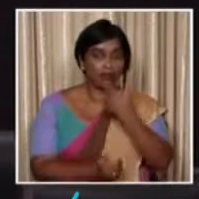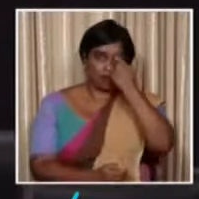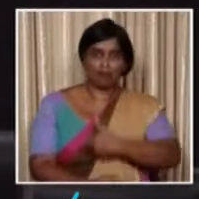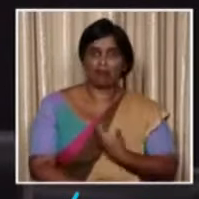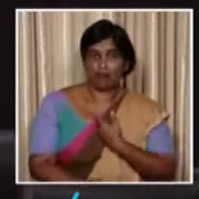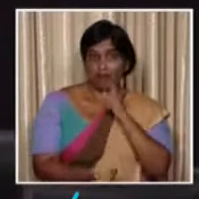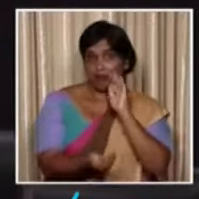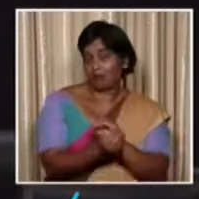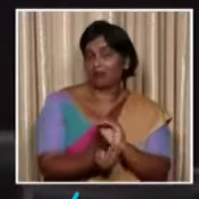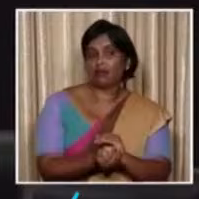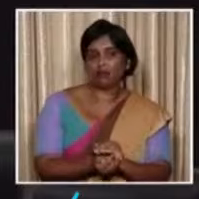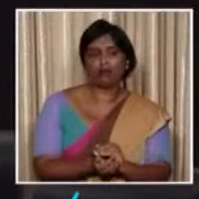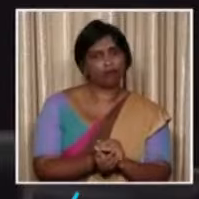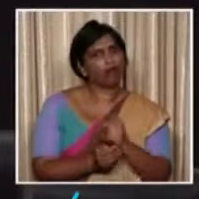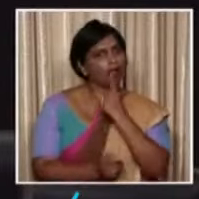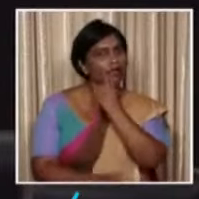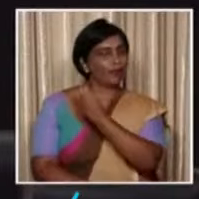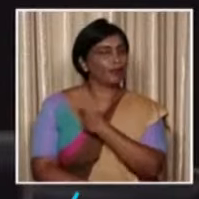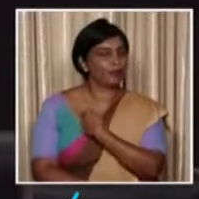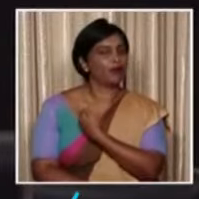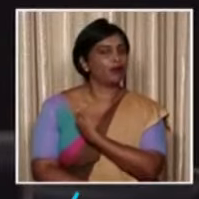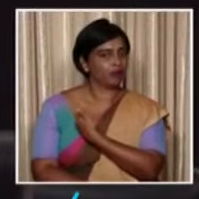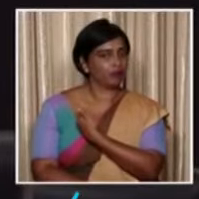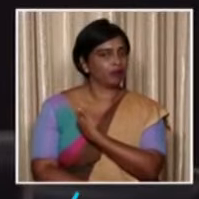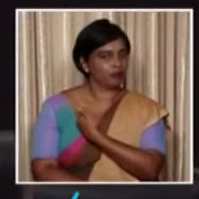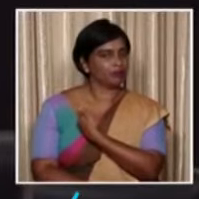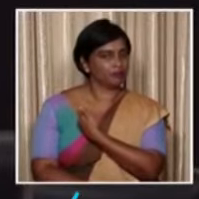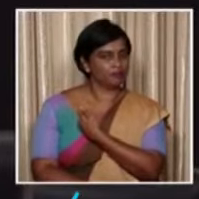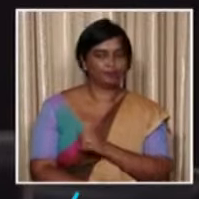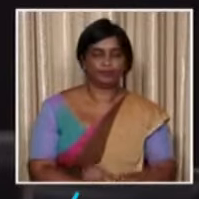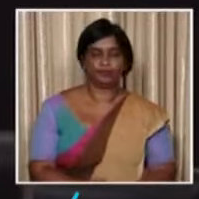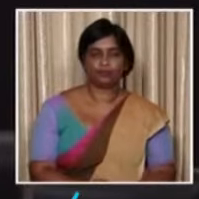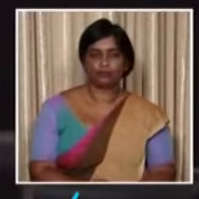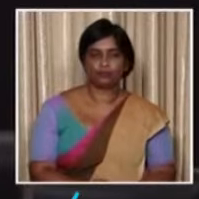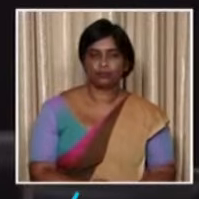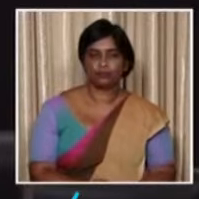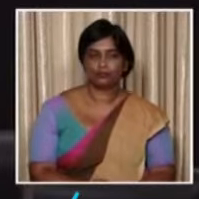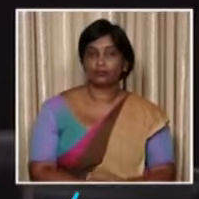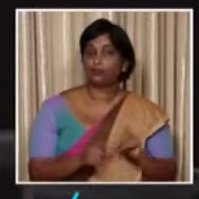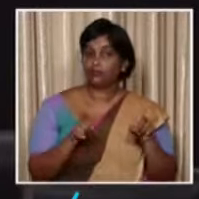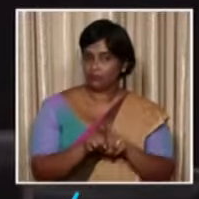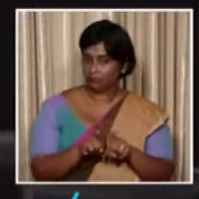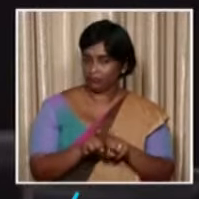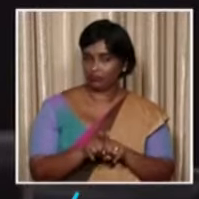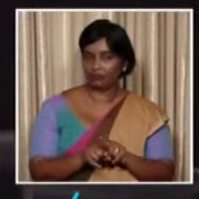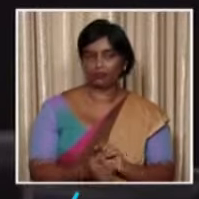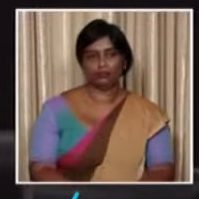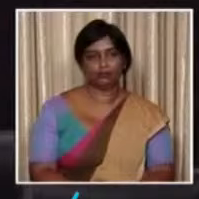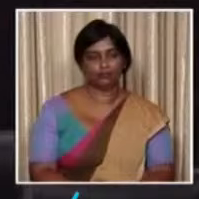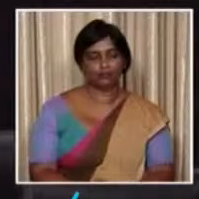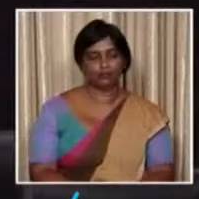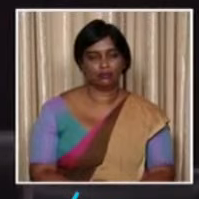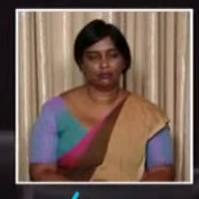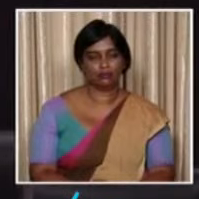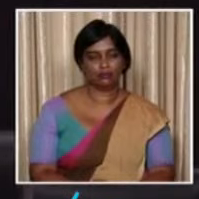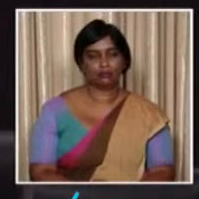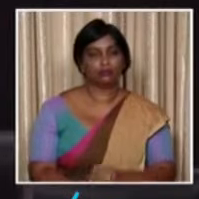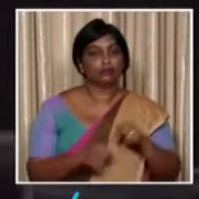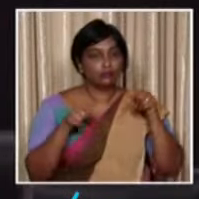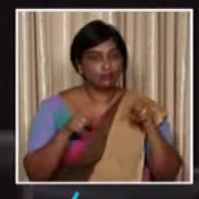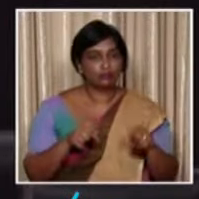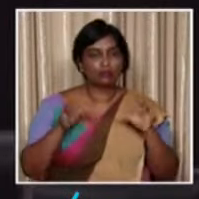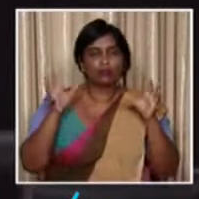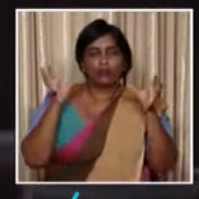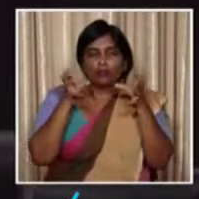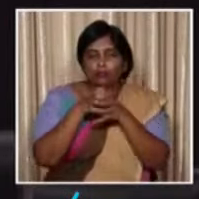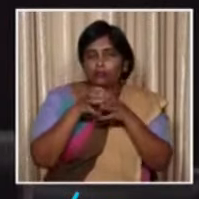විදියට ඒක මං හිතනවා එතුමා කරපු හොඳ දෙයක් කියලා ඒ වගේම තමයි දැන් මේක ලඝු